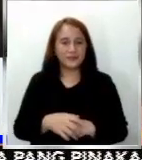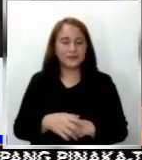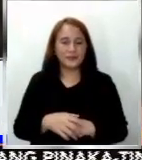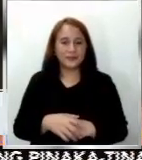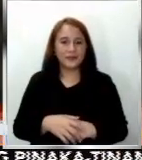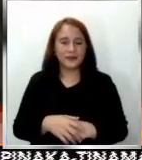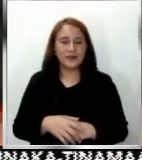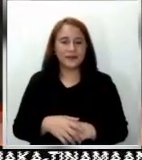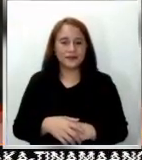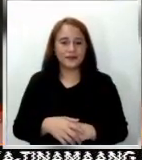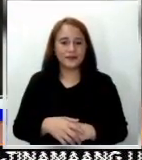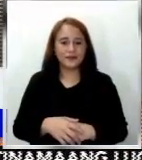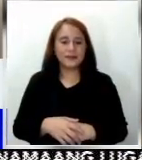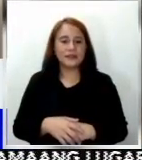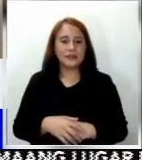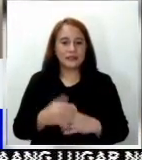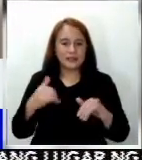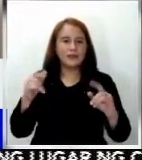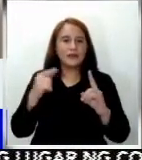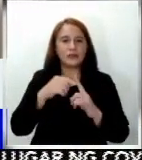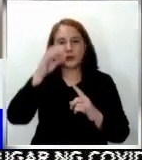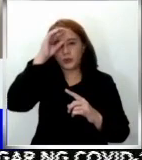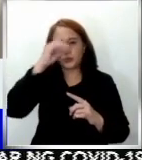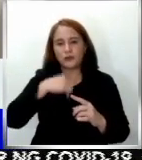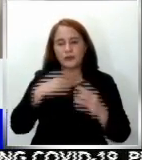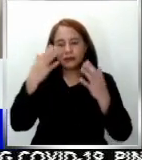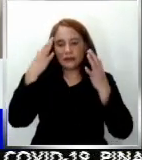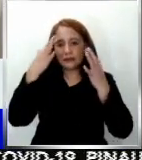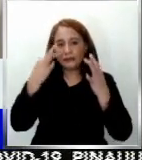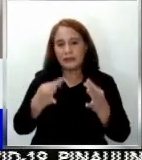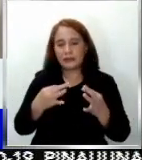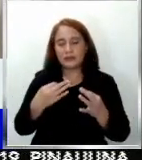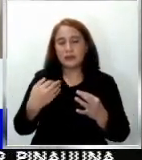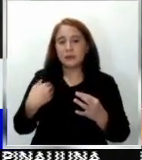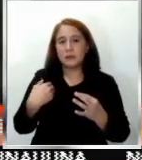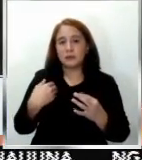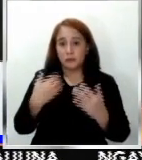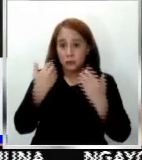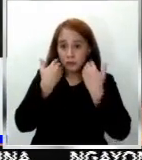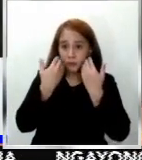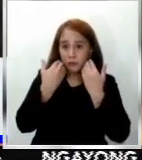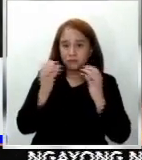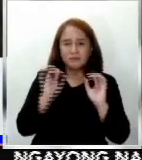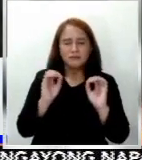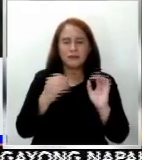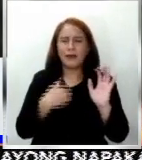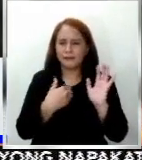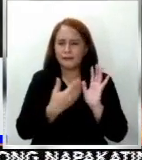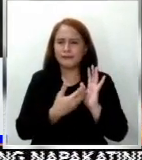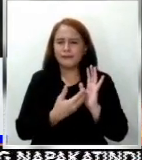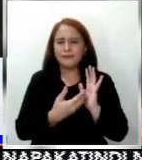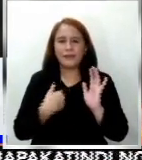I still have until October to decide. And I think I have nothing to be ashamed of my record. Ang sinasabi ko palagi,